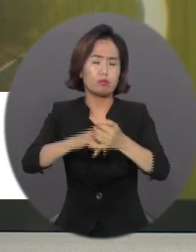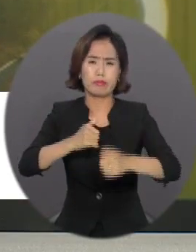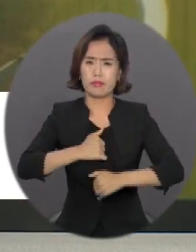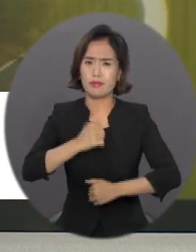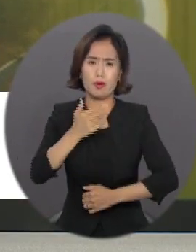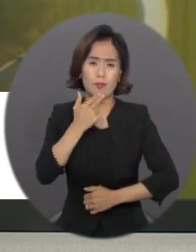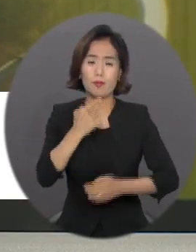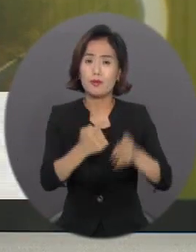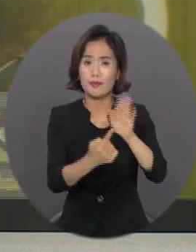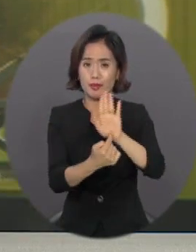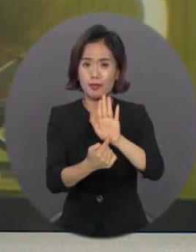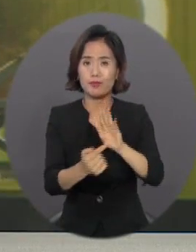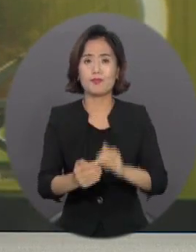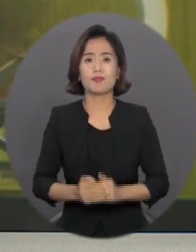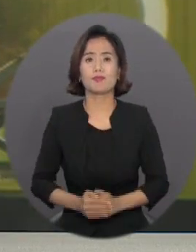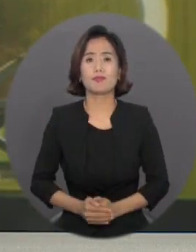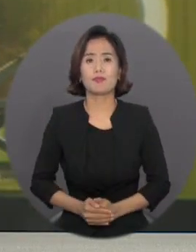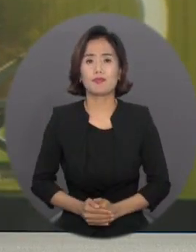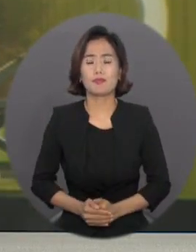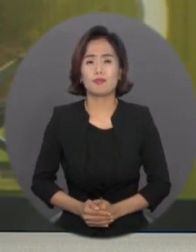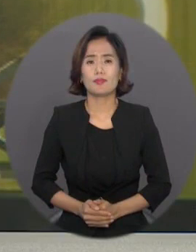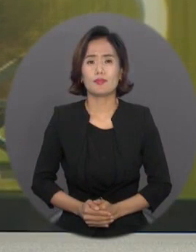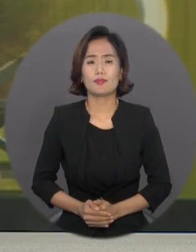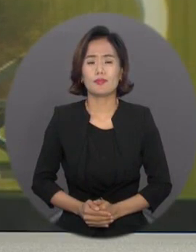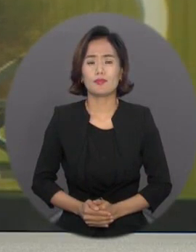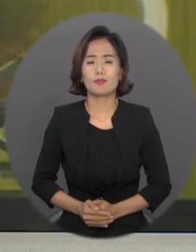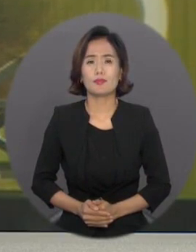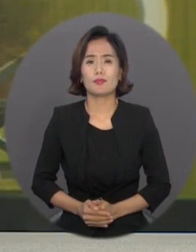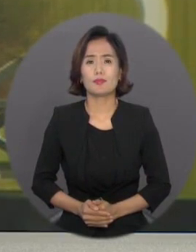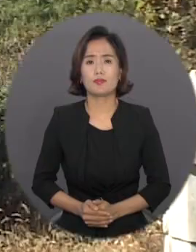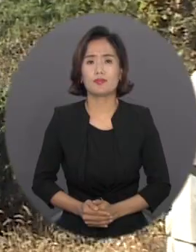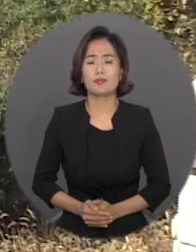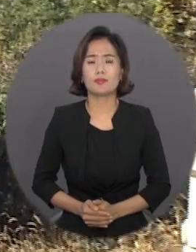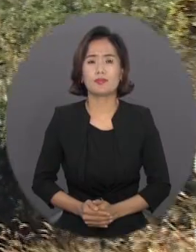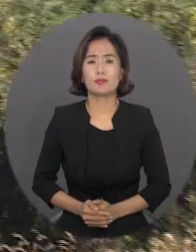것으로 나타났습니다. 우중훈 기자가 취재했습니다.